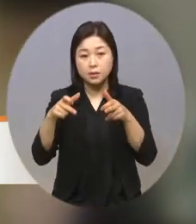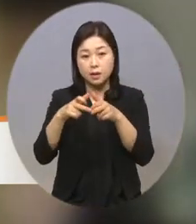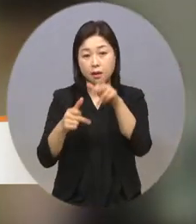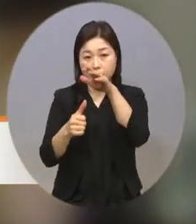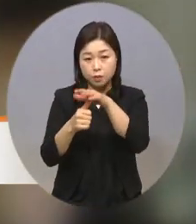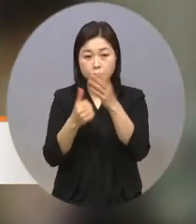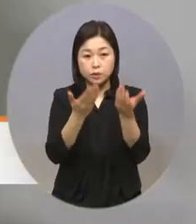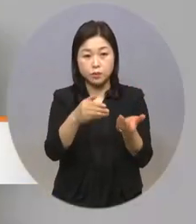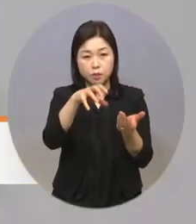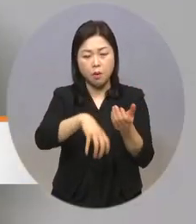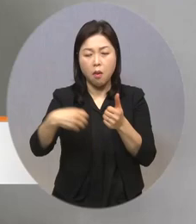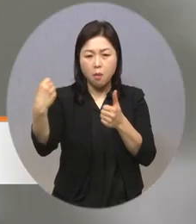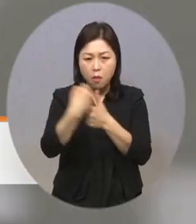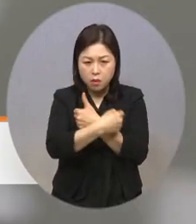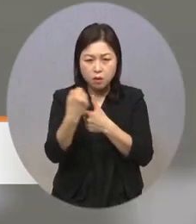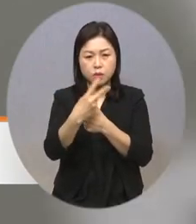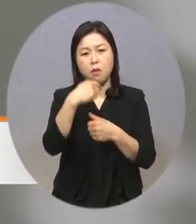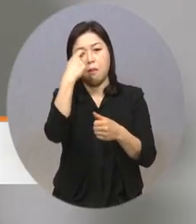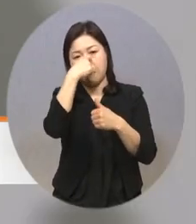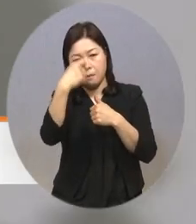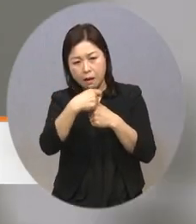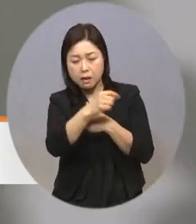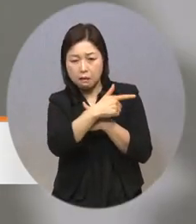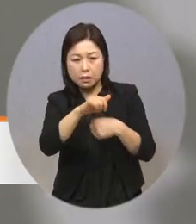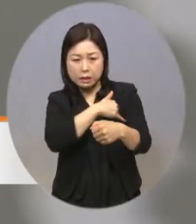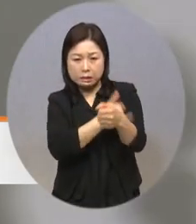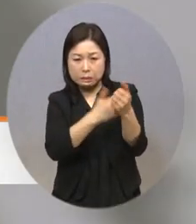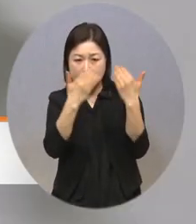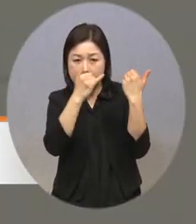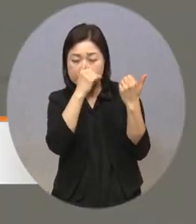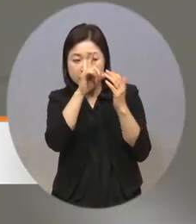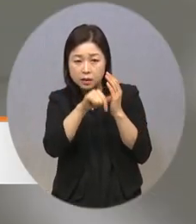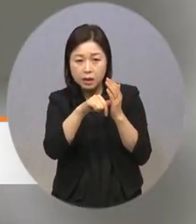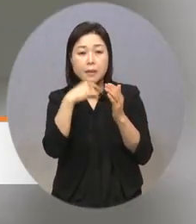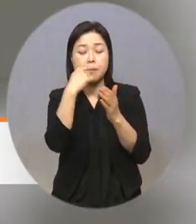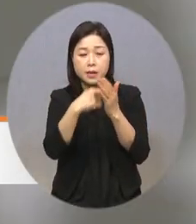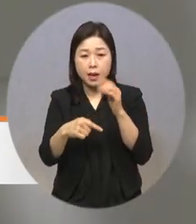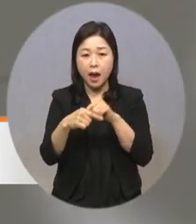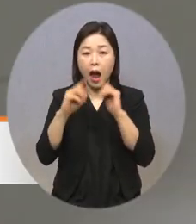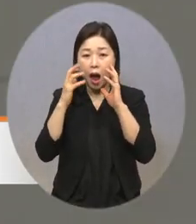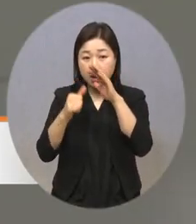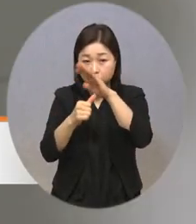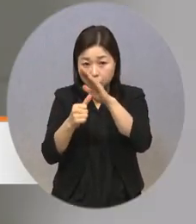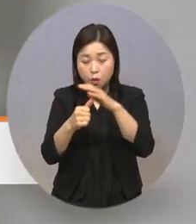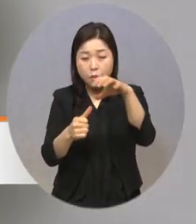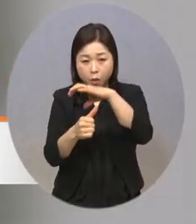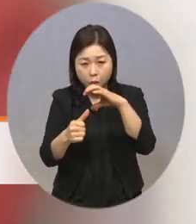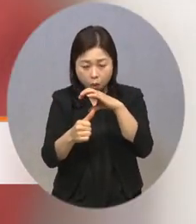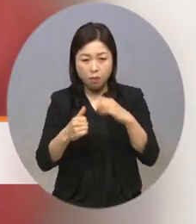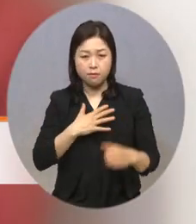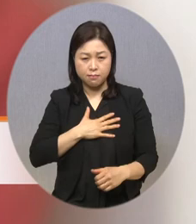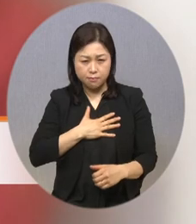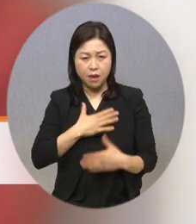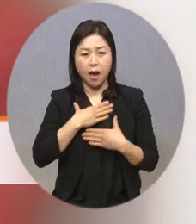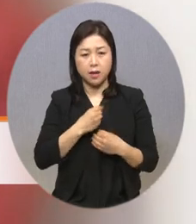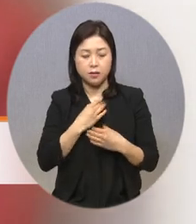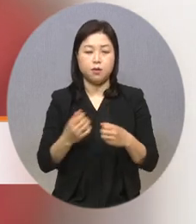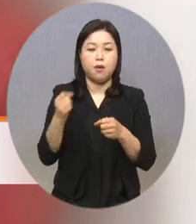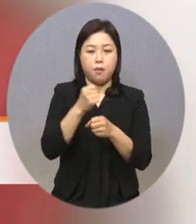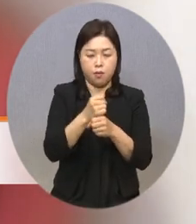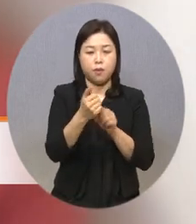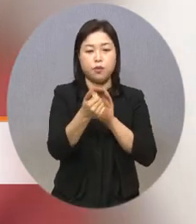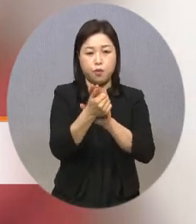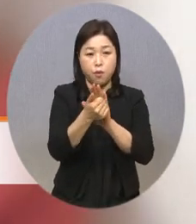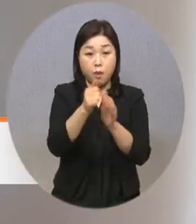폭력과 학대와 같은 인권 침해가 발생하면 피해 장애 아동에 대한 보호와 정서적 안정 회복을 돕기 위해